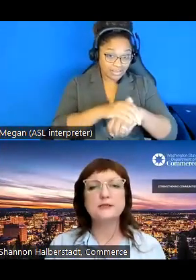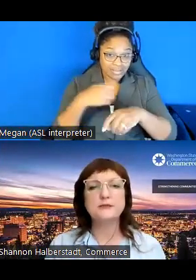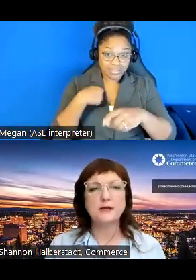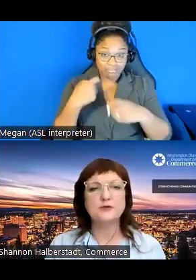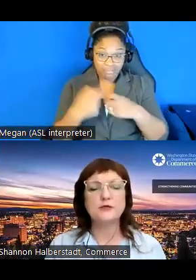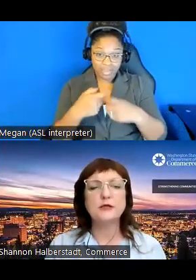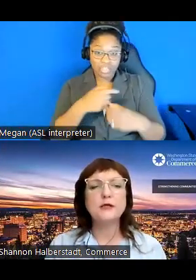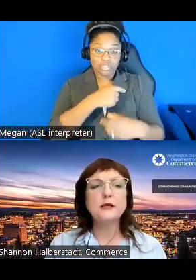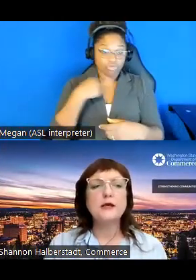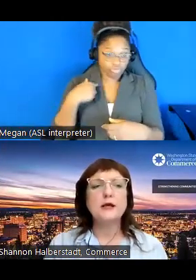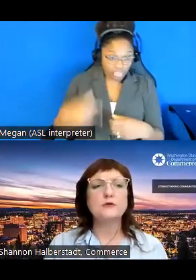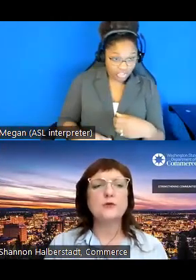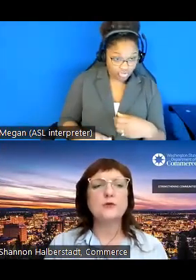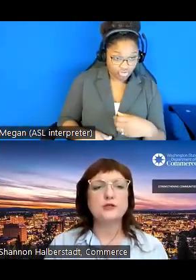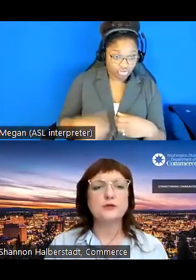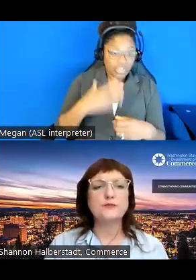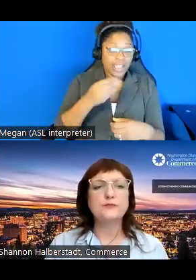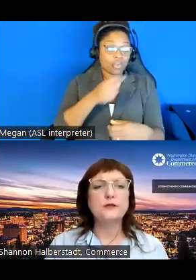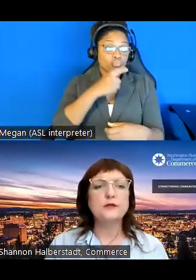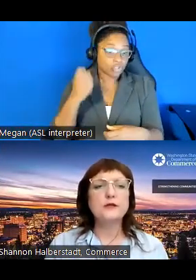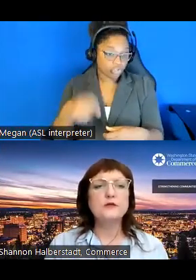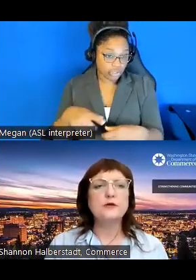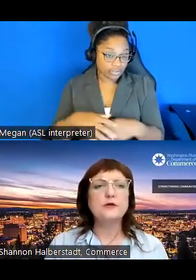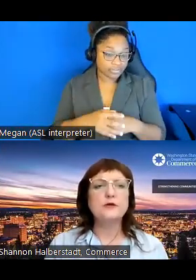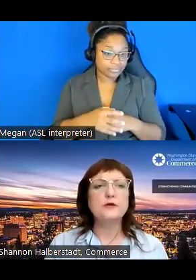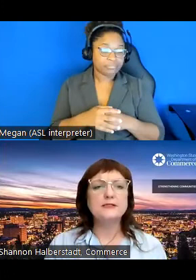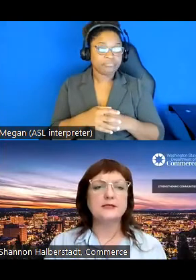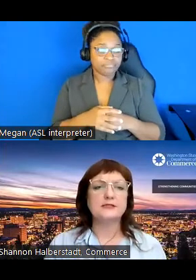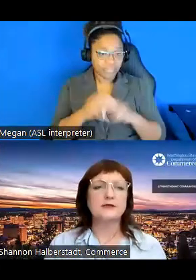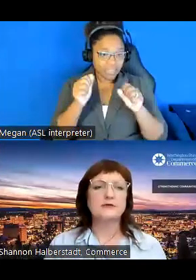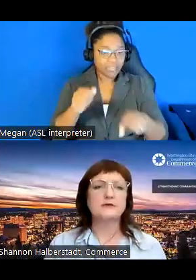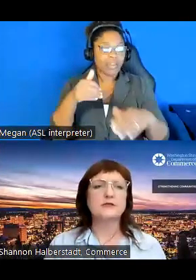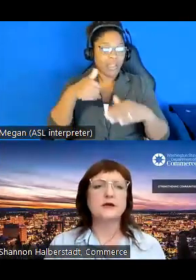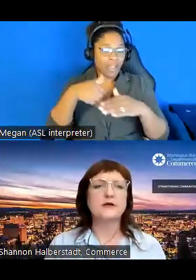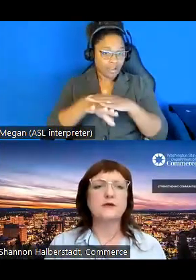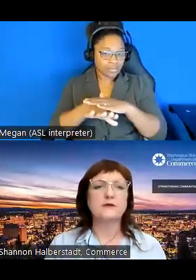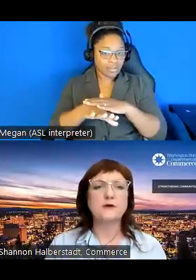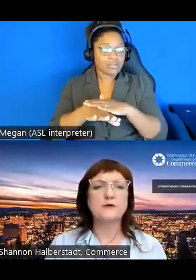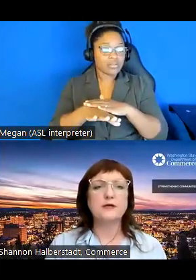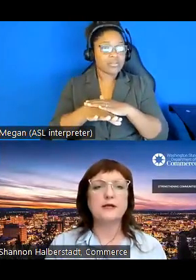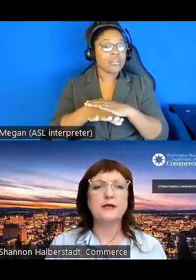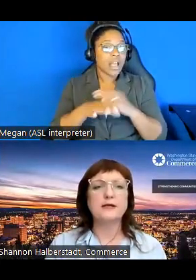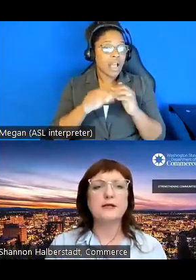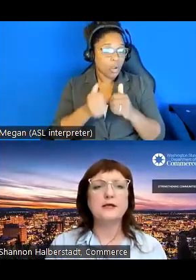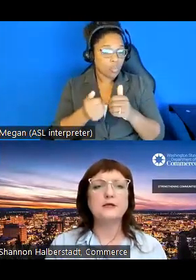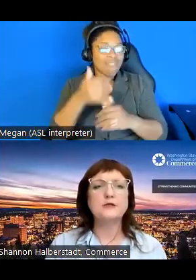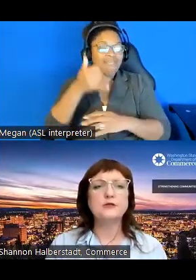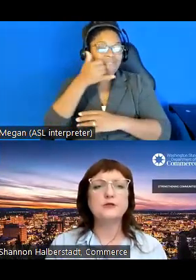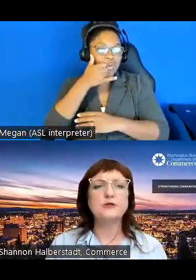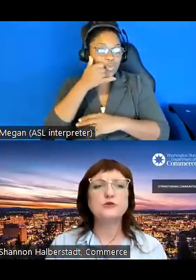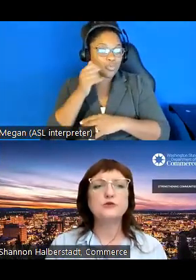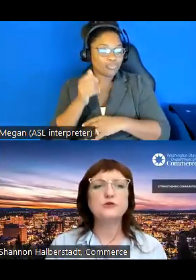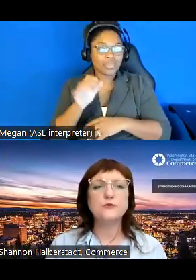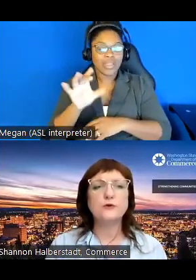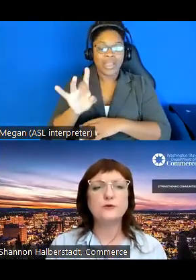영어, 스페인어, 중국어, 그리고 러시아의 이메일과 전화